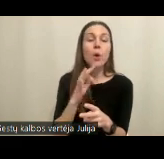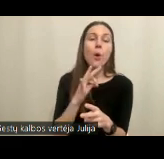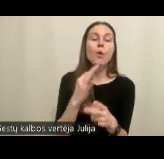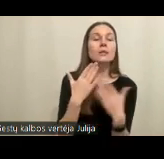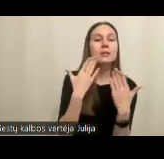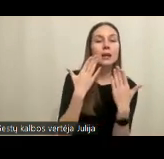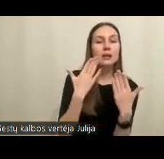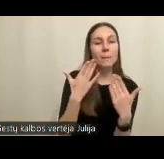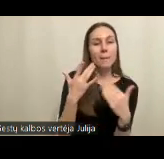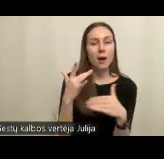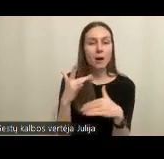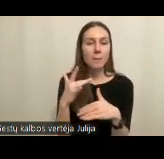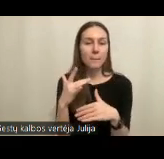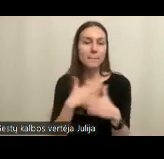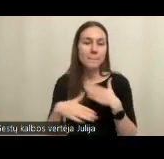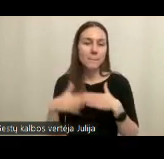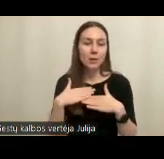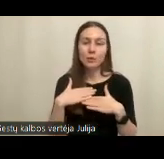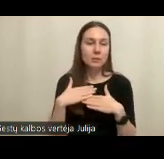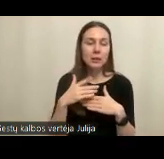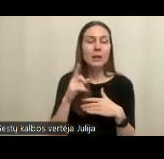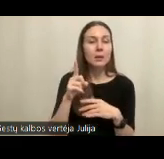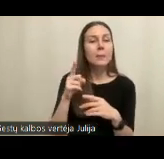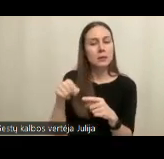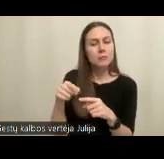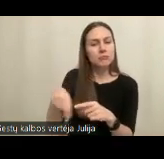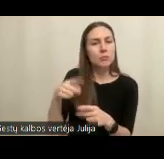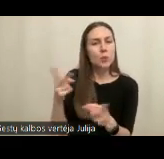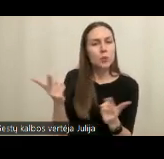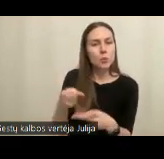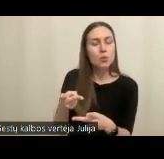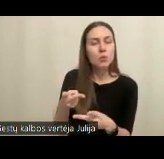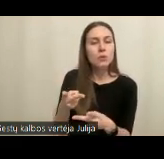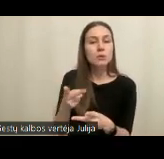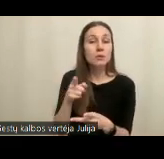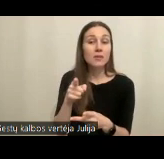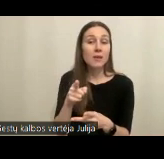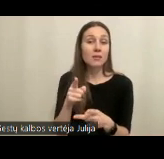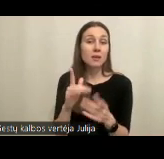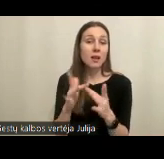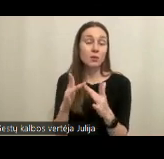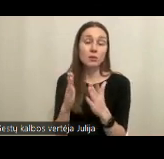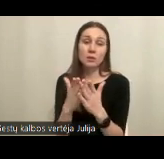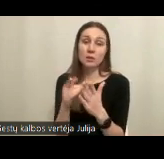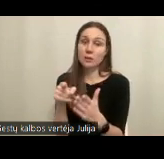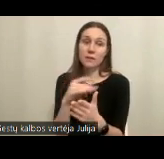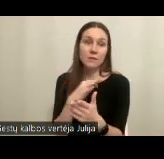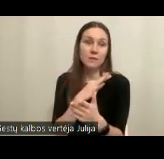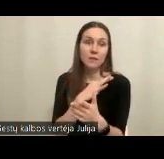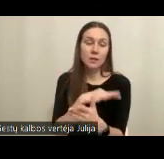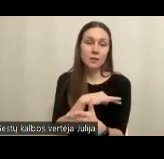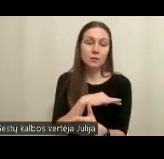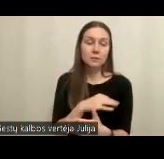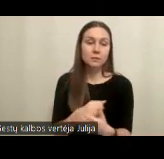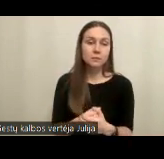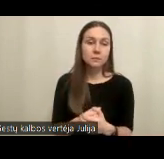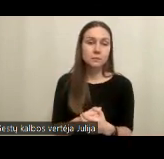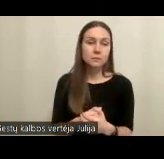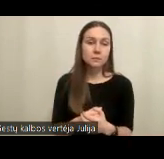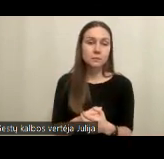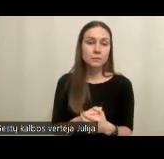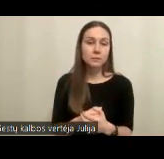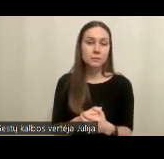bet kartais jiems to reikia. Taigi šiais atvejais elektroninės knygos labai pasitarnauja ir...